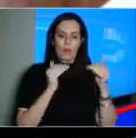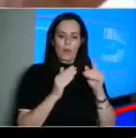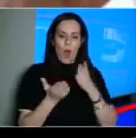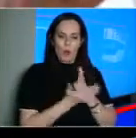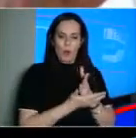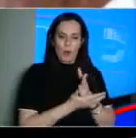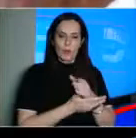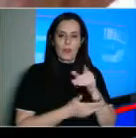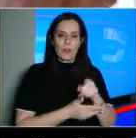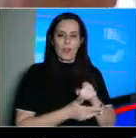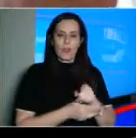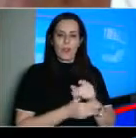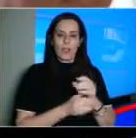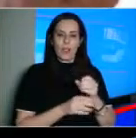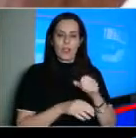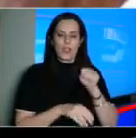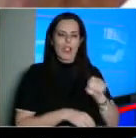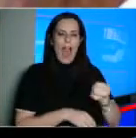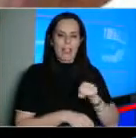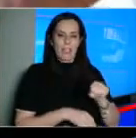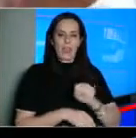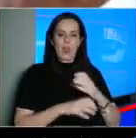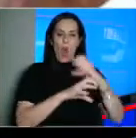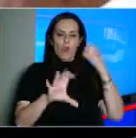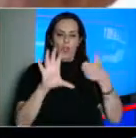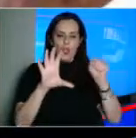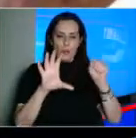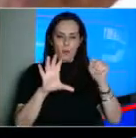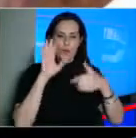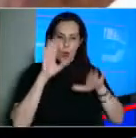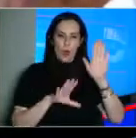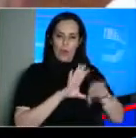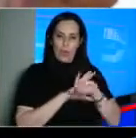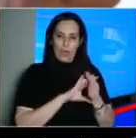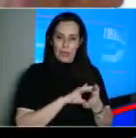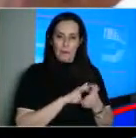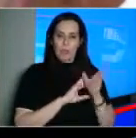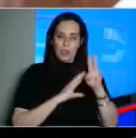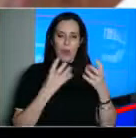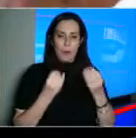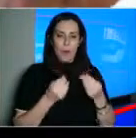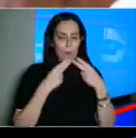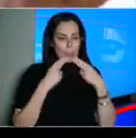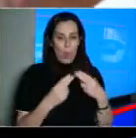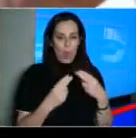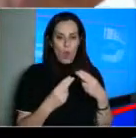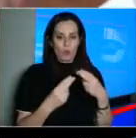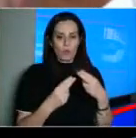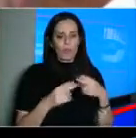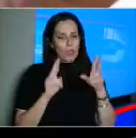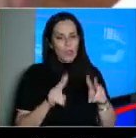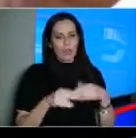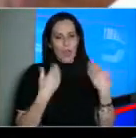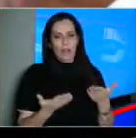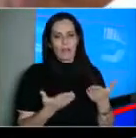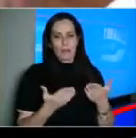קבועים, ושאטלים קטנים ולא אוטובוסים של 60 איש, שברוב המקרים הם ריקים. יש המון המון פתרונות שאפשר